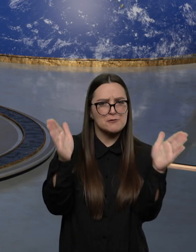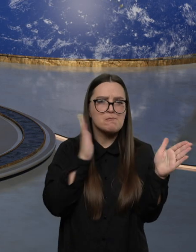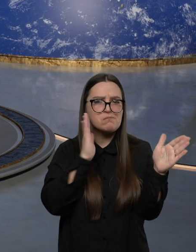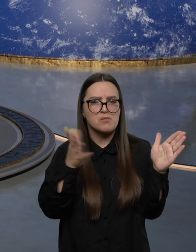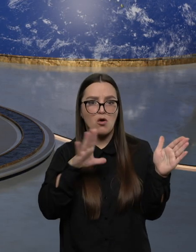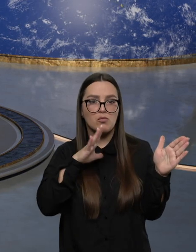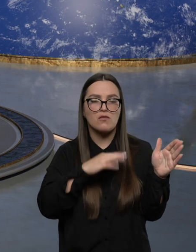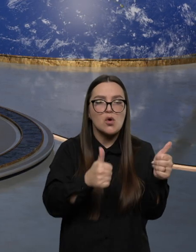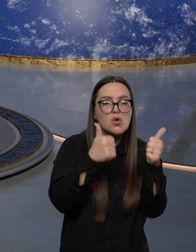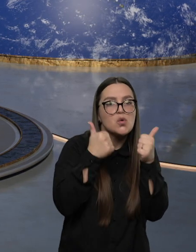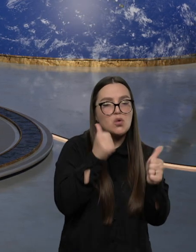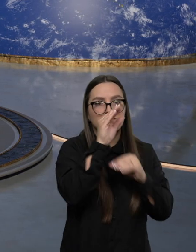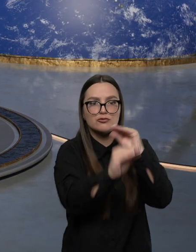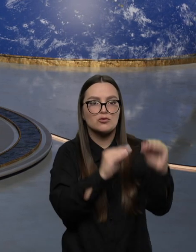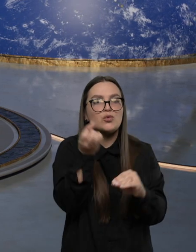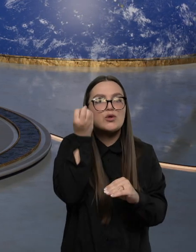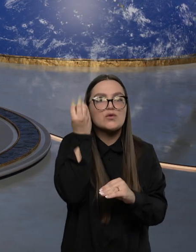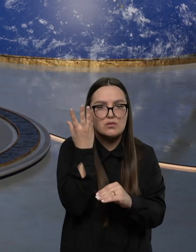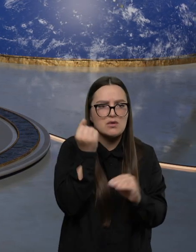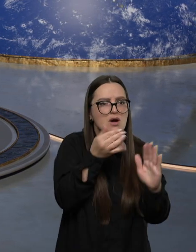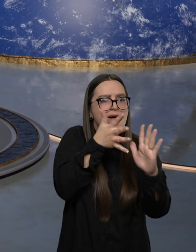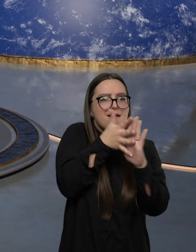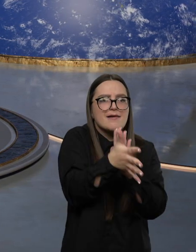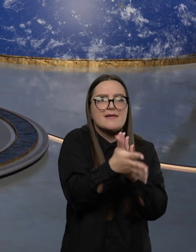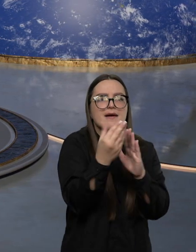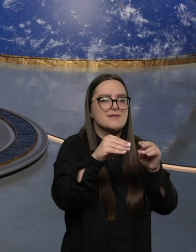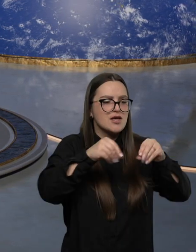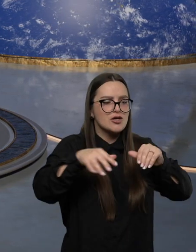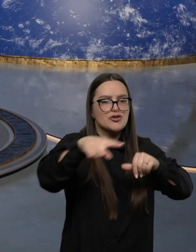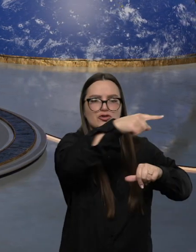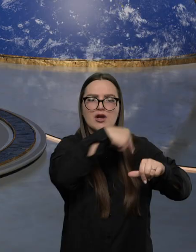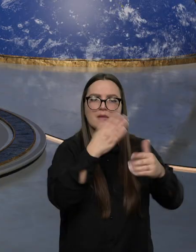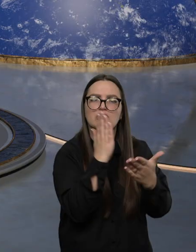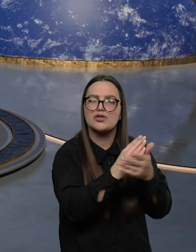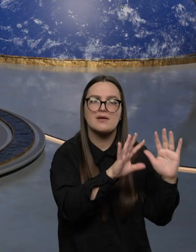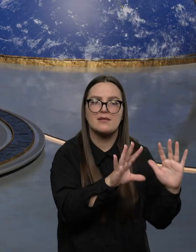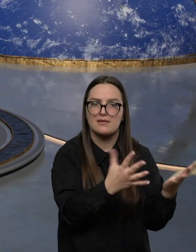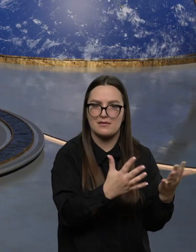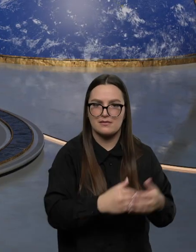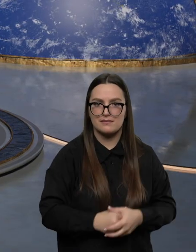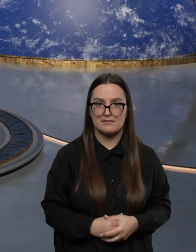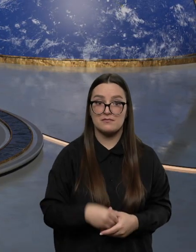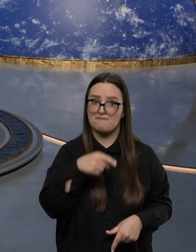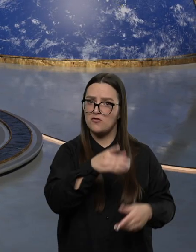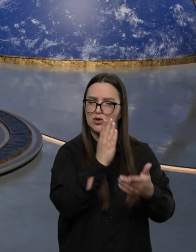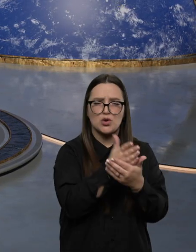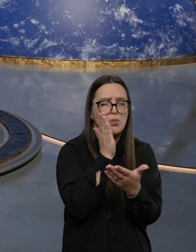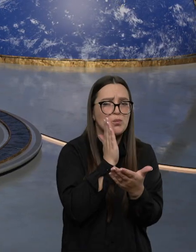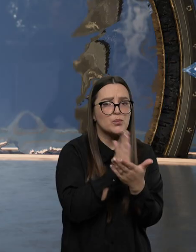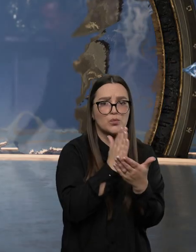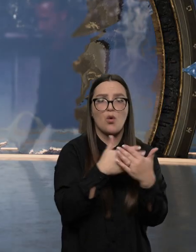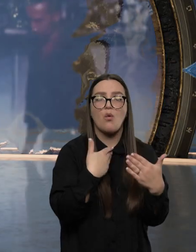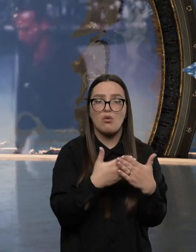sukūrė gerą supratimą, kokią tą radiaciją suka mūsų Žemė. Bet tai tiesą sakant, tai yra būtina,